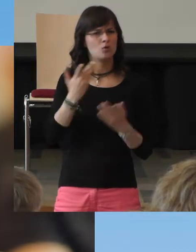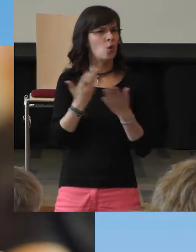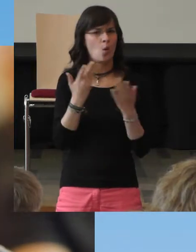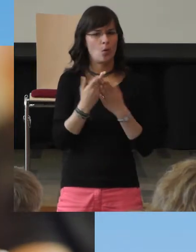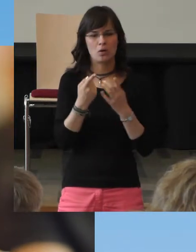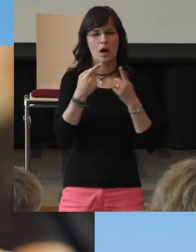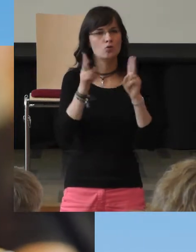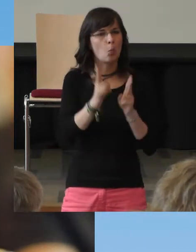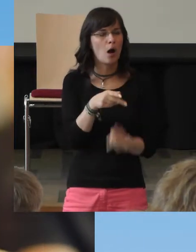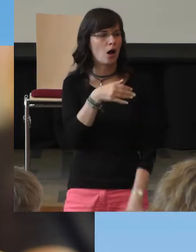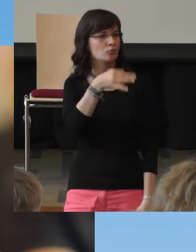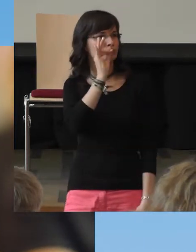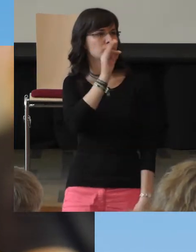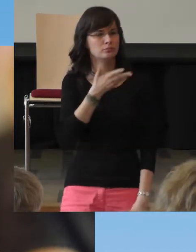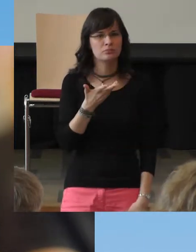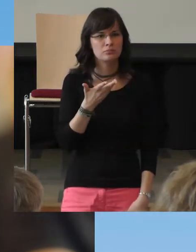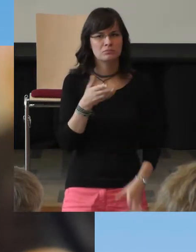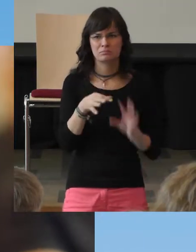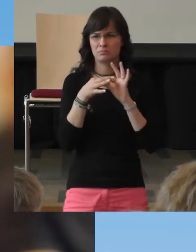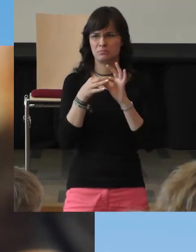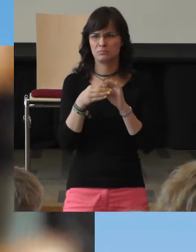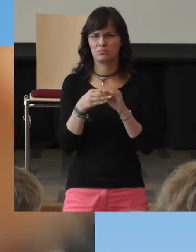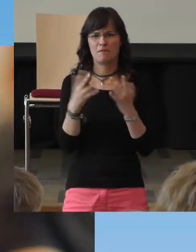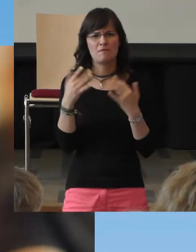und da wollte ich gerne mal ein bisschen mehr darüber wissen